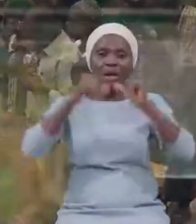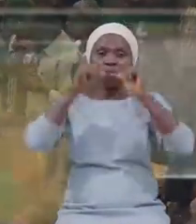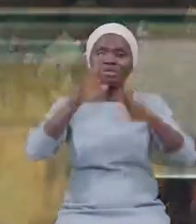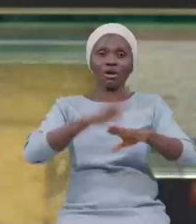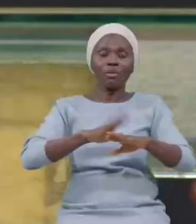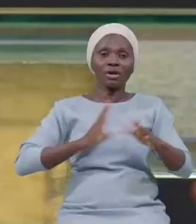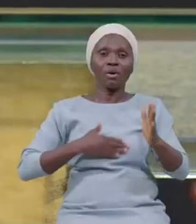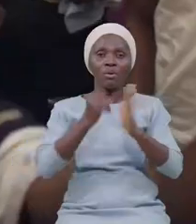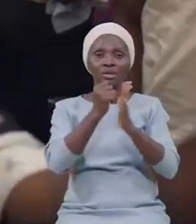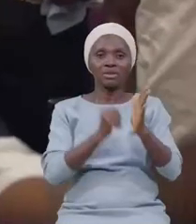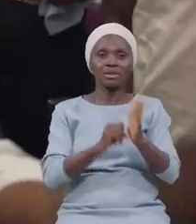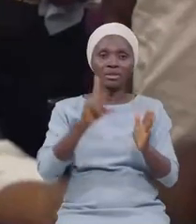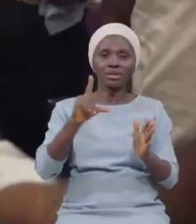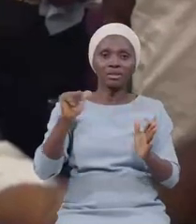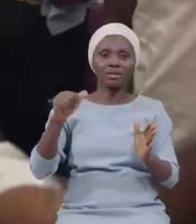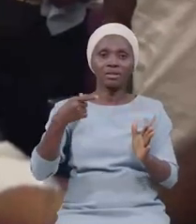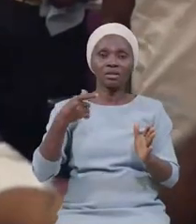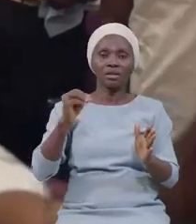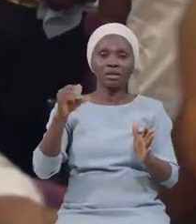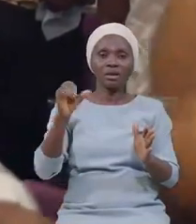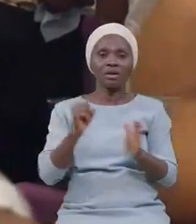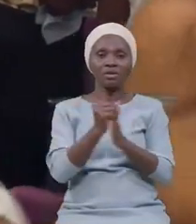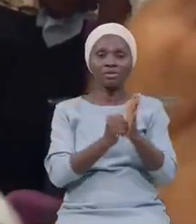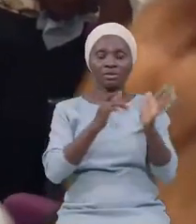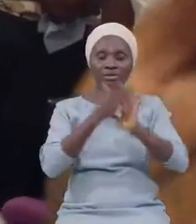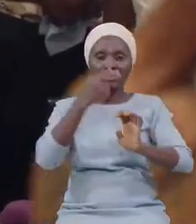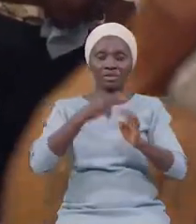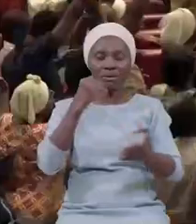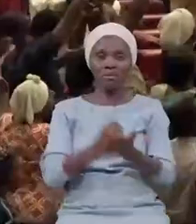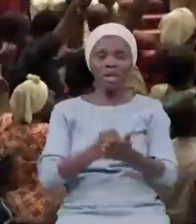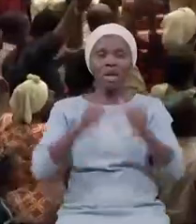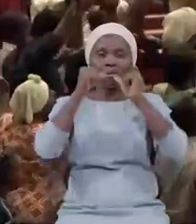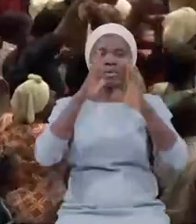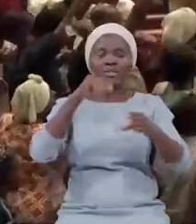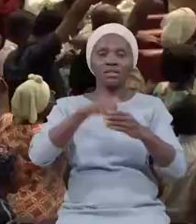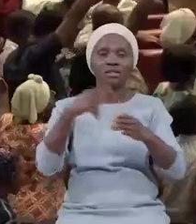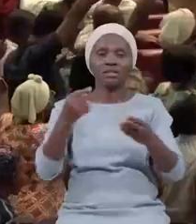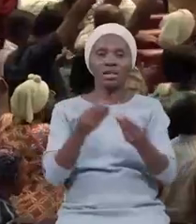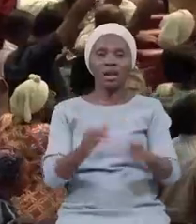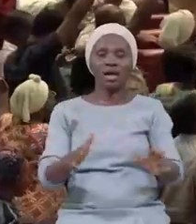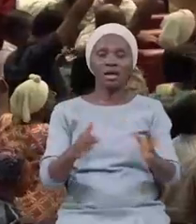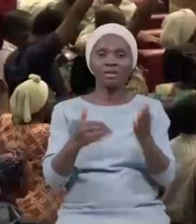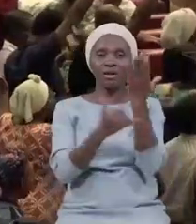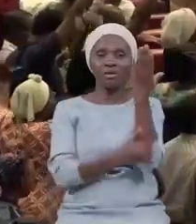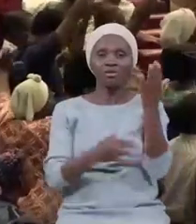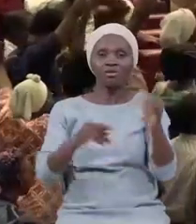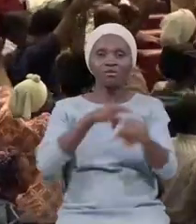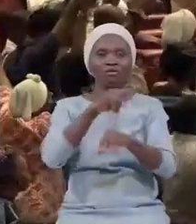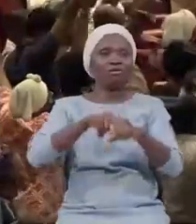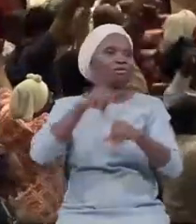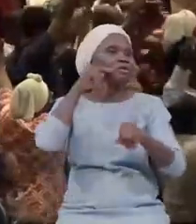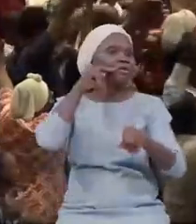notre État, la bénédiction sur tout notre pays. Levez ces